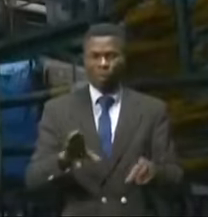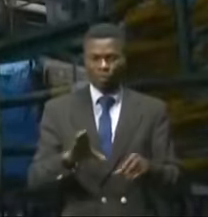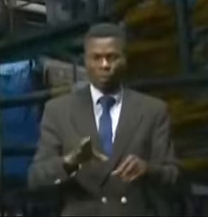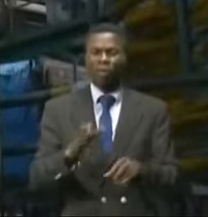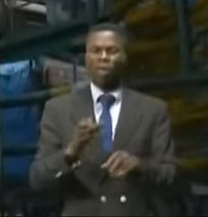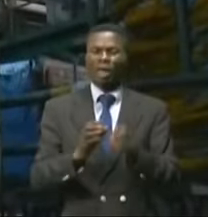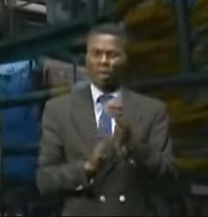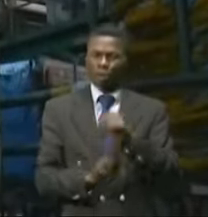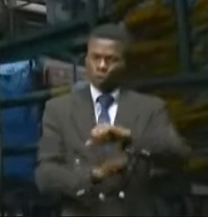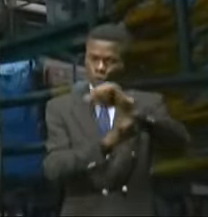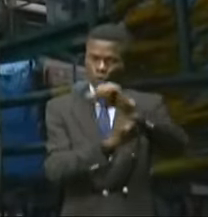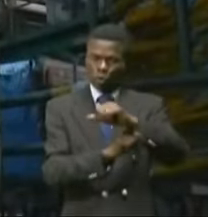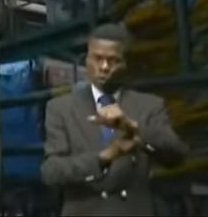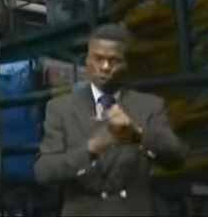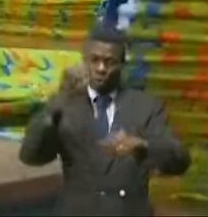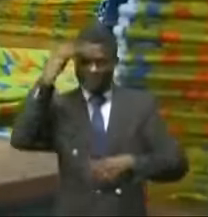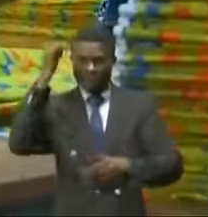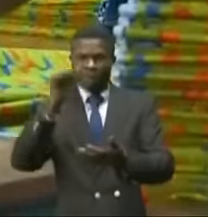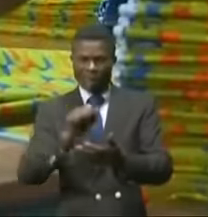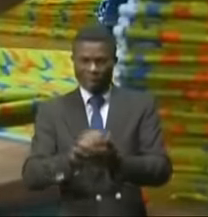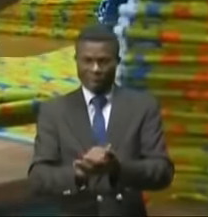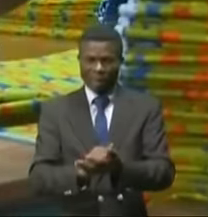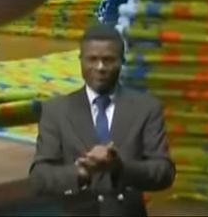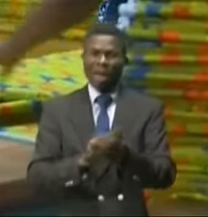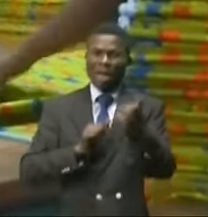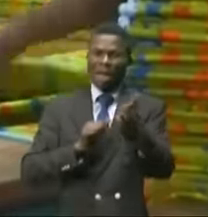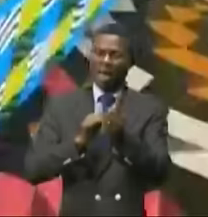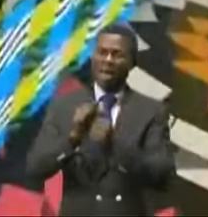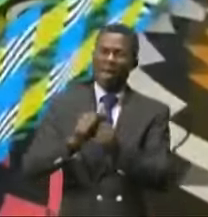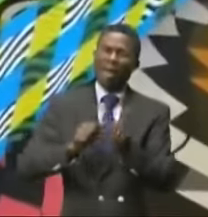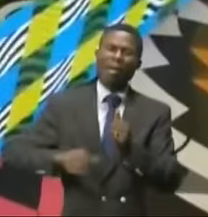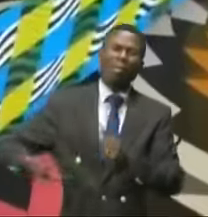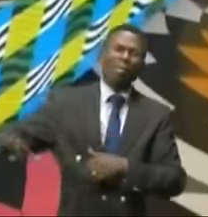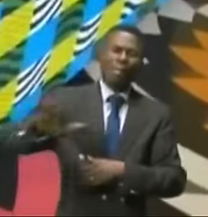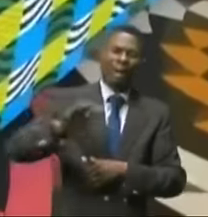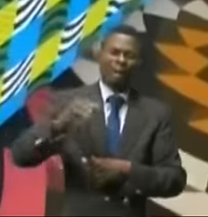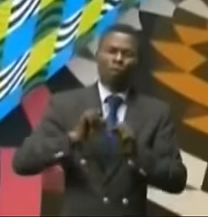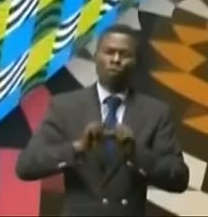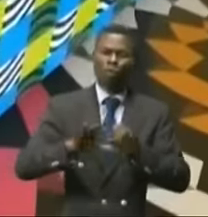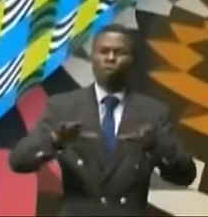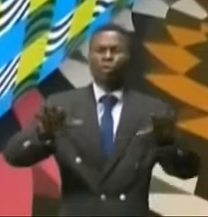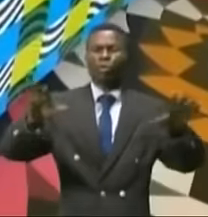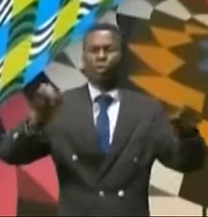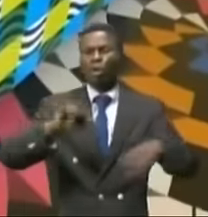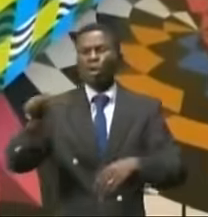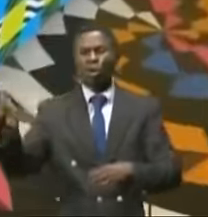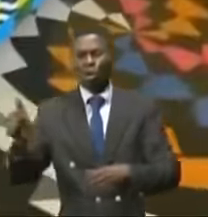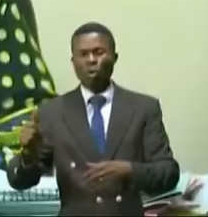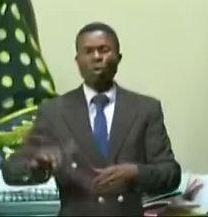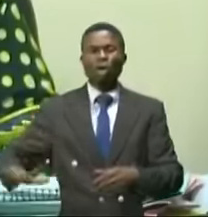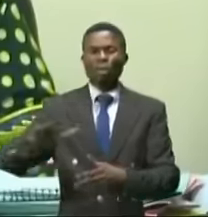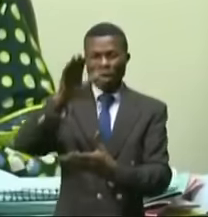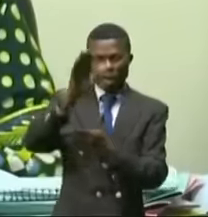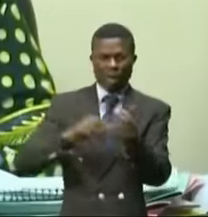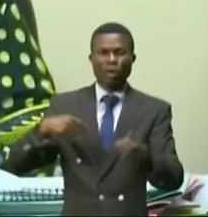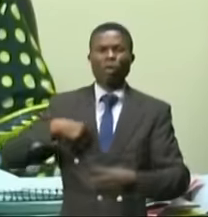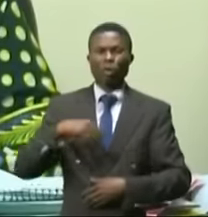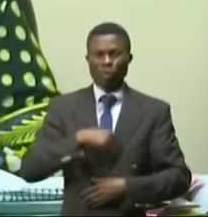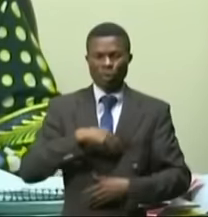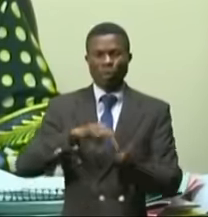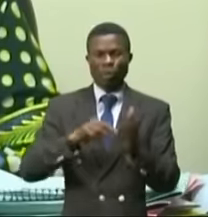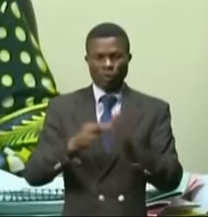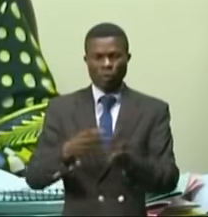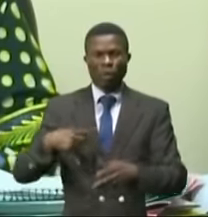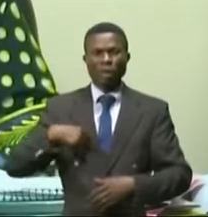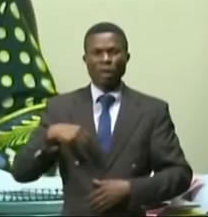précurseur. Et cette inspiration a traversé les frontières. Il y a d'autres pays qui nous ont copiés. Donc ça veut dire que